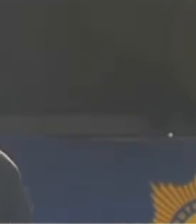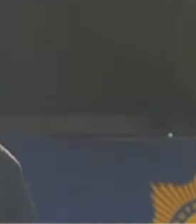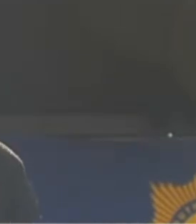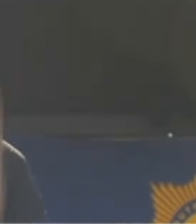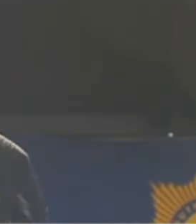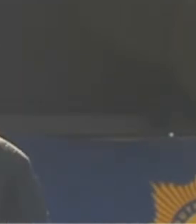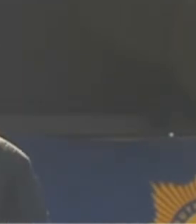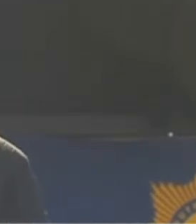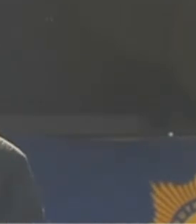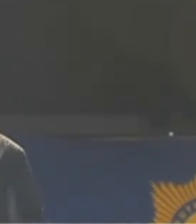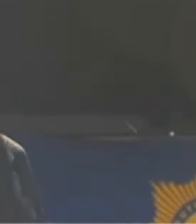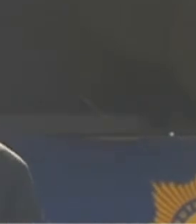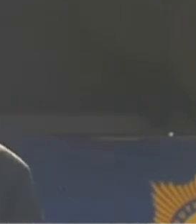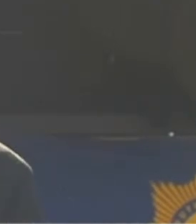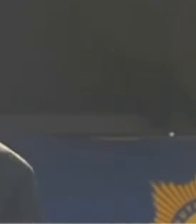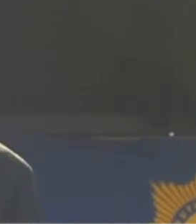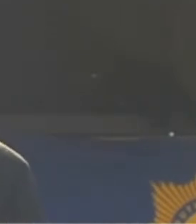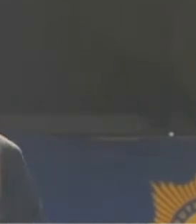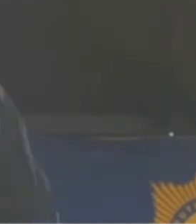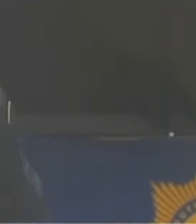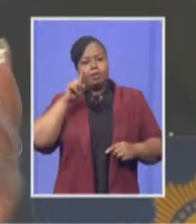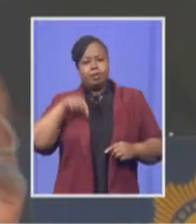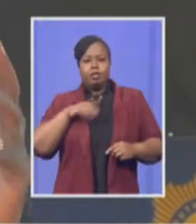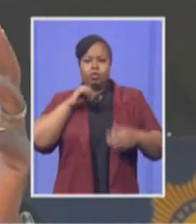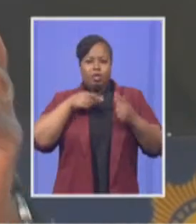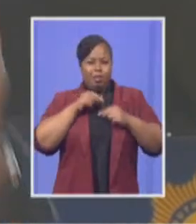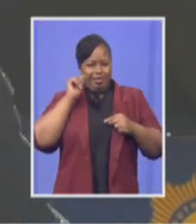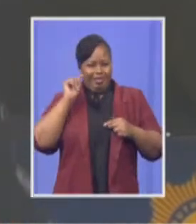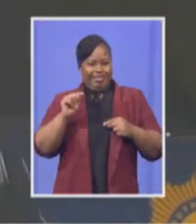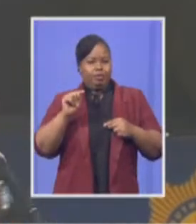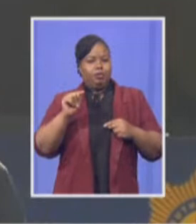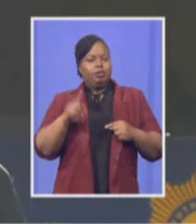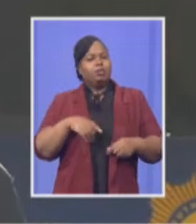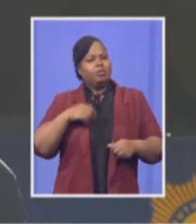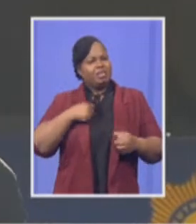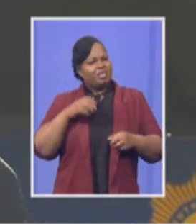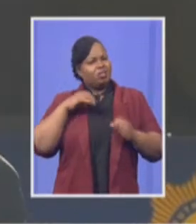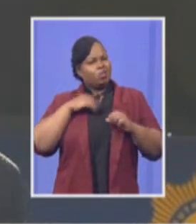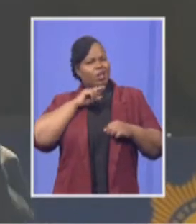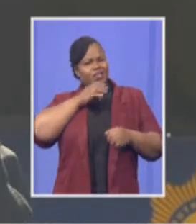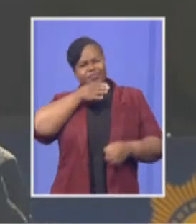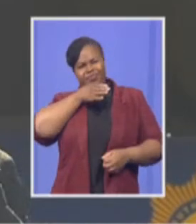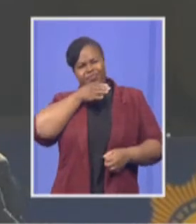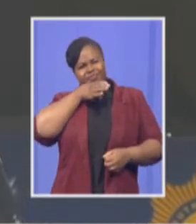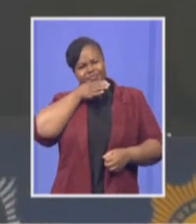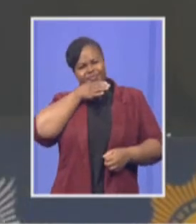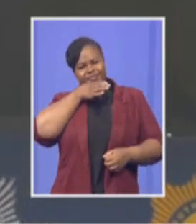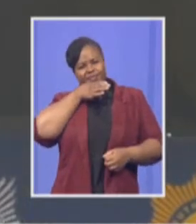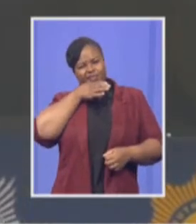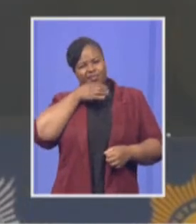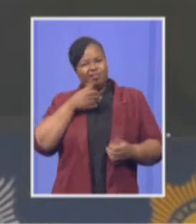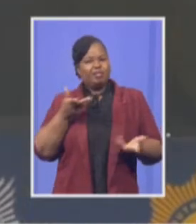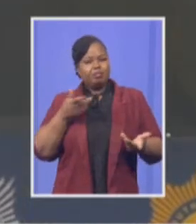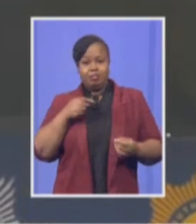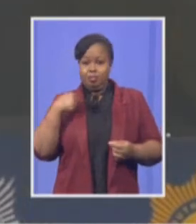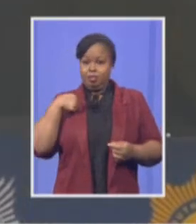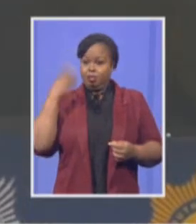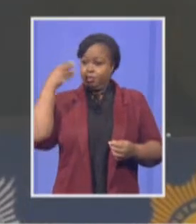kodwa kuyofanele ke sikhulume ngayo sixoxe indaba yotshwala ukuthi ngingaka